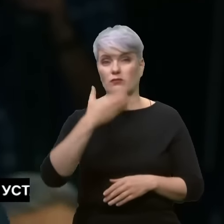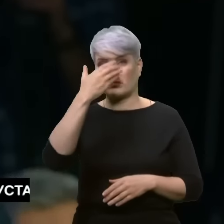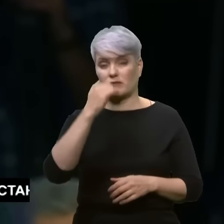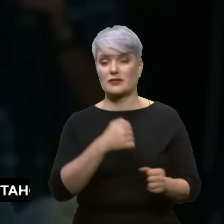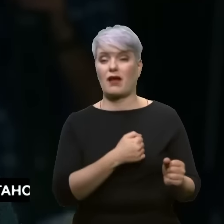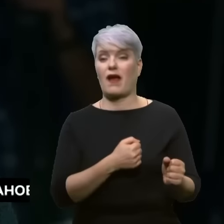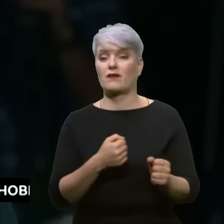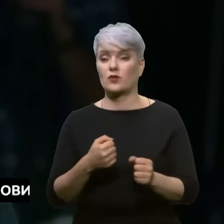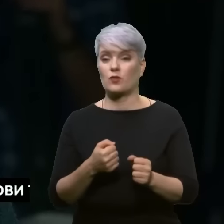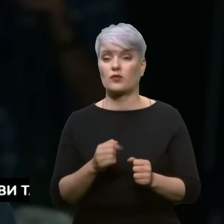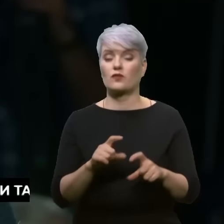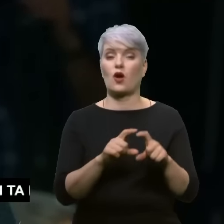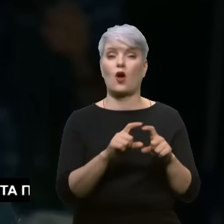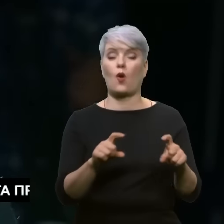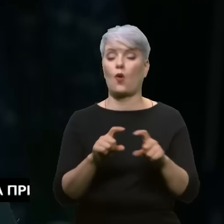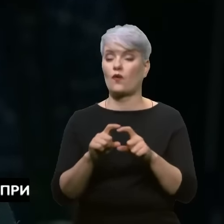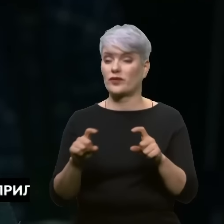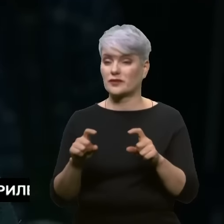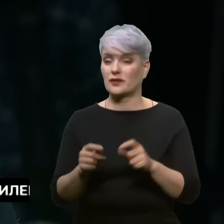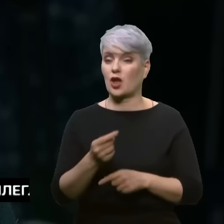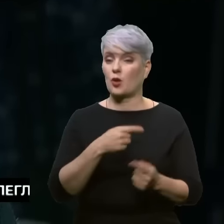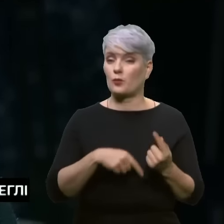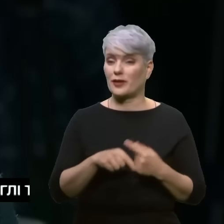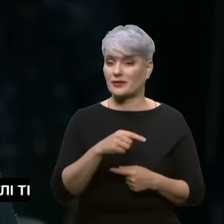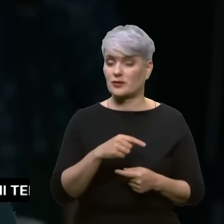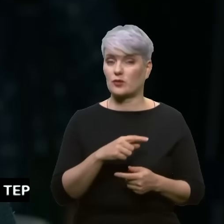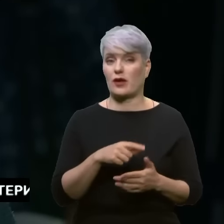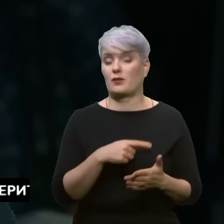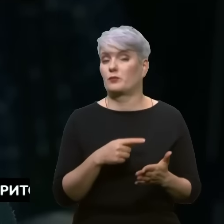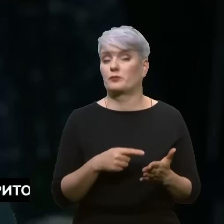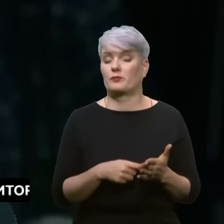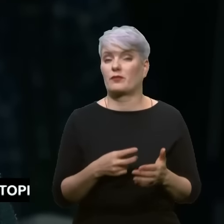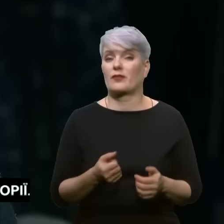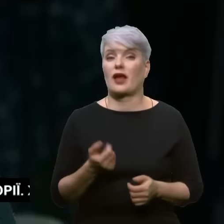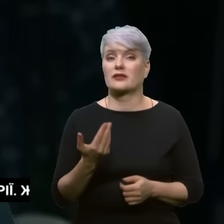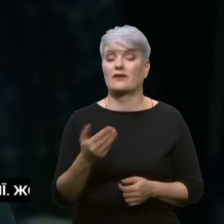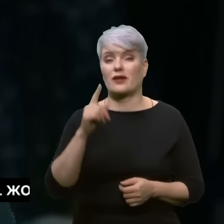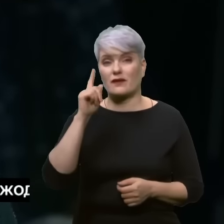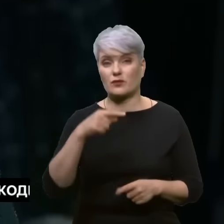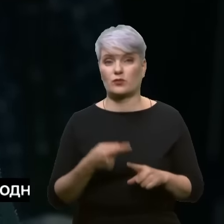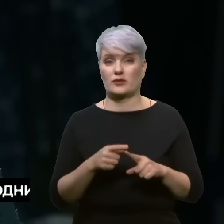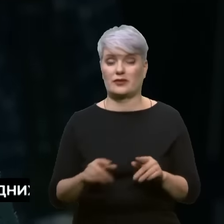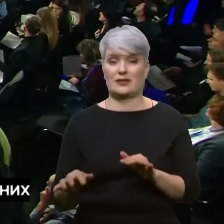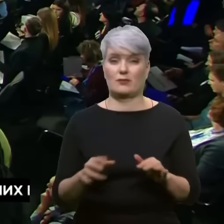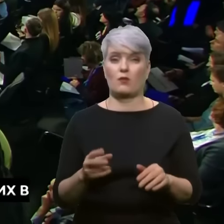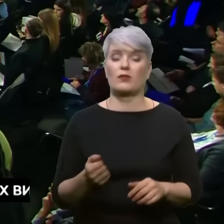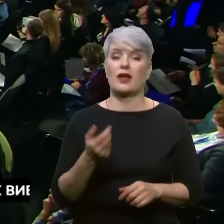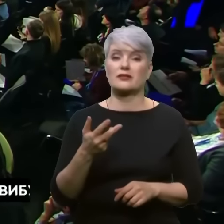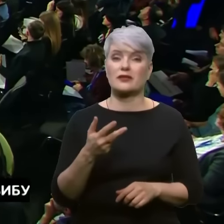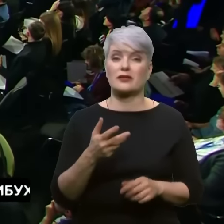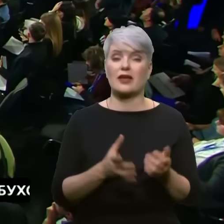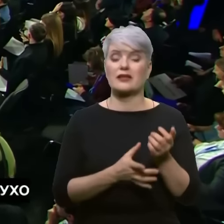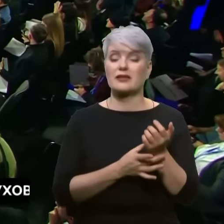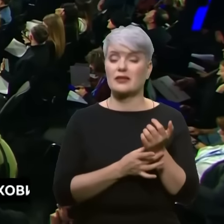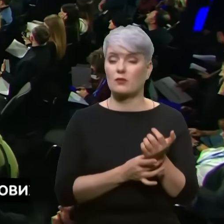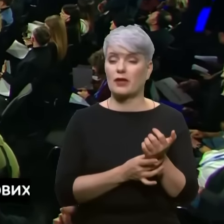автоматами в офіси бізнесу і так далі. Відповідно, питання, наскільки ви в курсі цієї справи, наскільки тримаєте пульс на